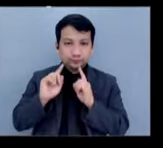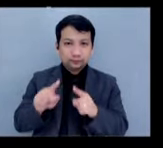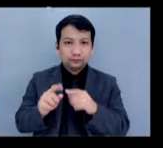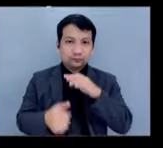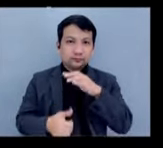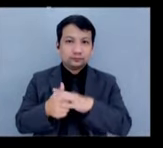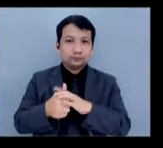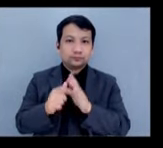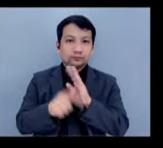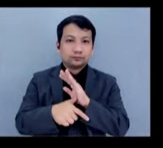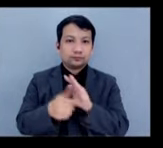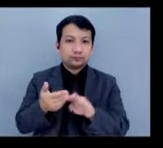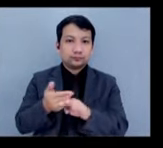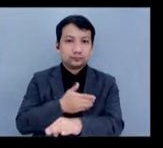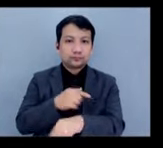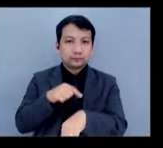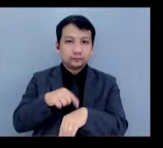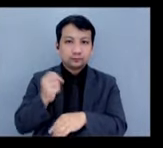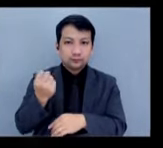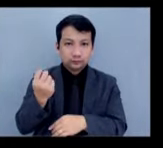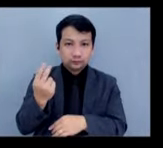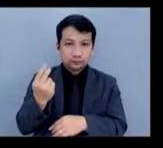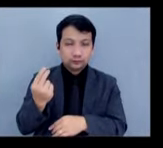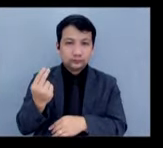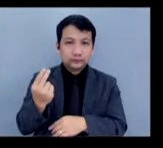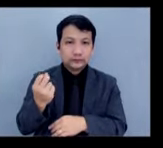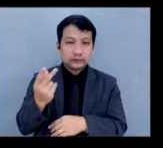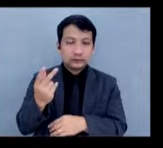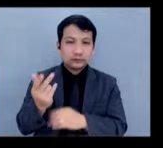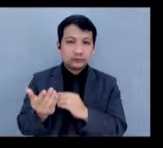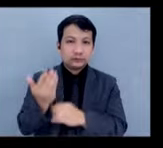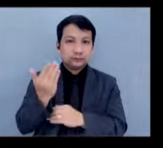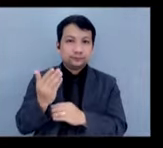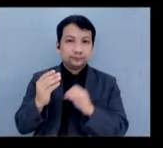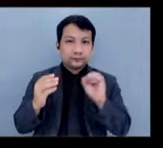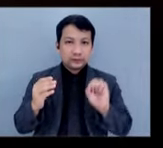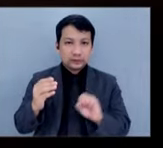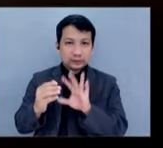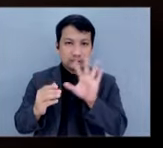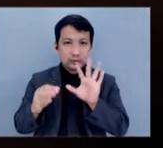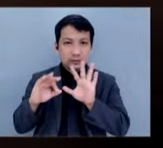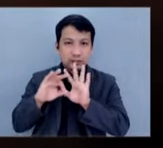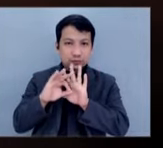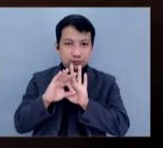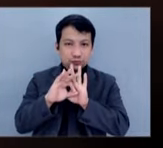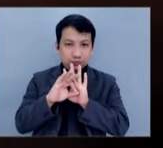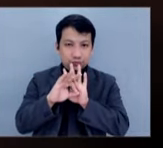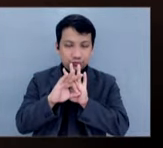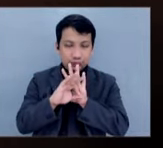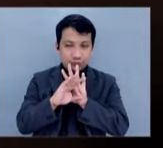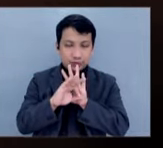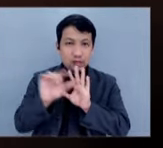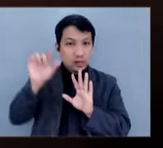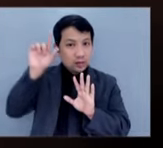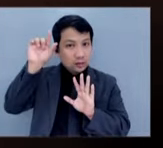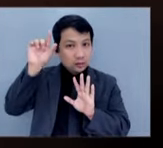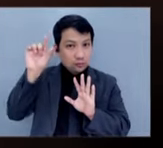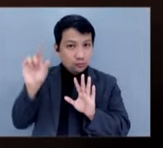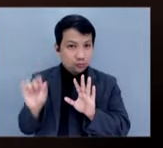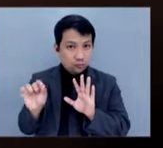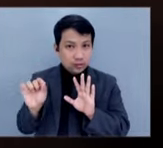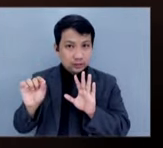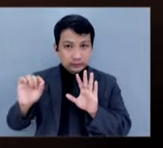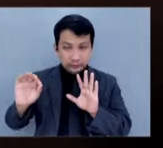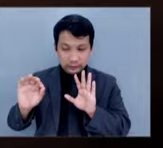eclipse bago mag-alas 12 ng madaling araw. Ang total solar eclipse ang astronomical event kung saan saglit na natatakpan